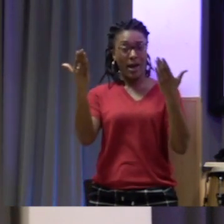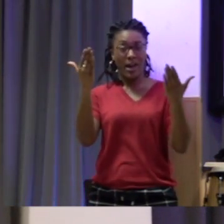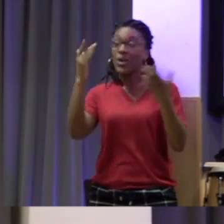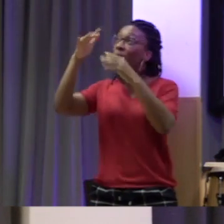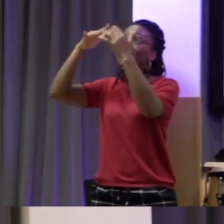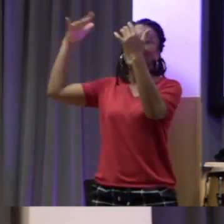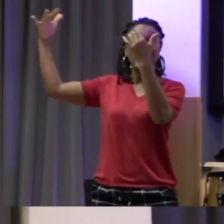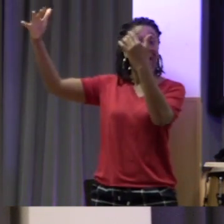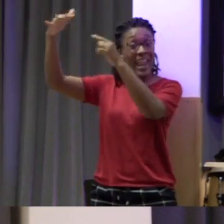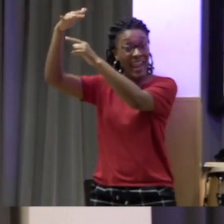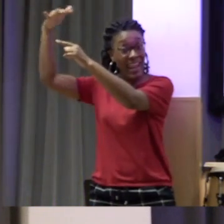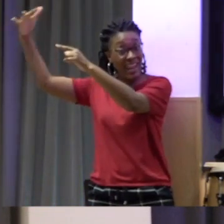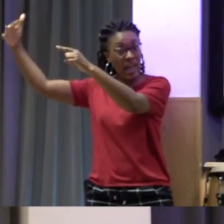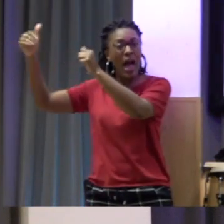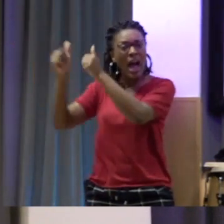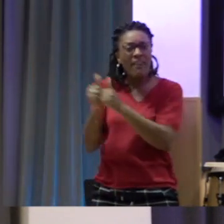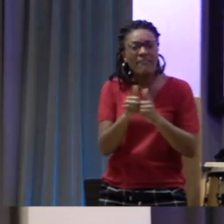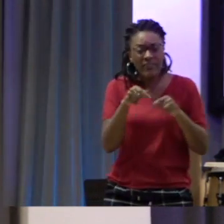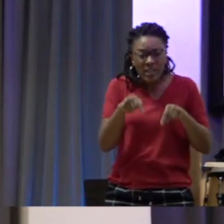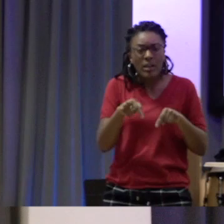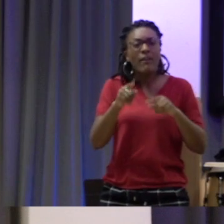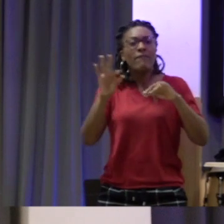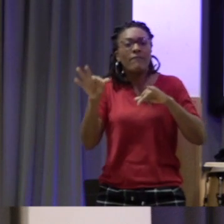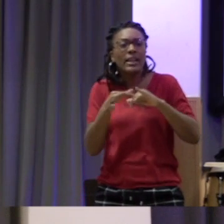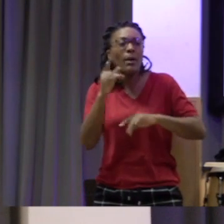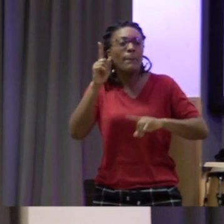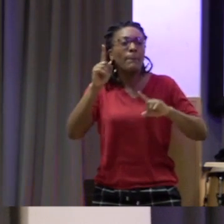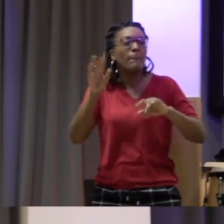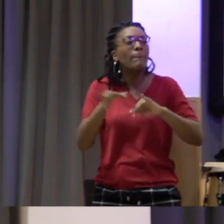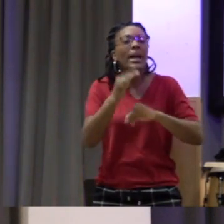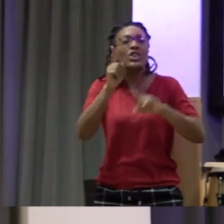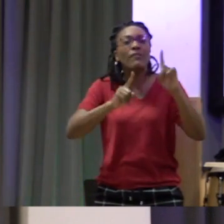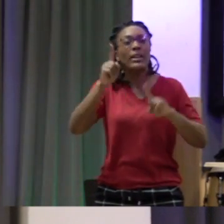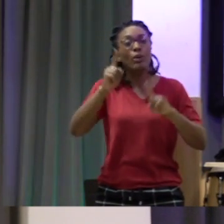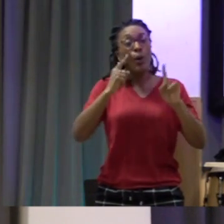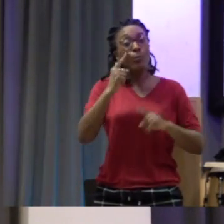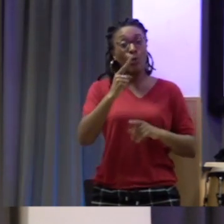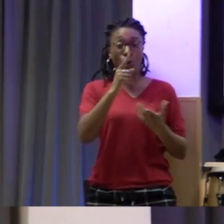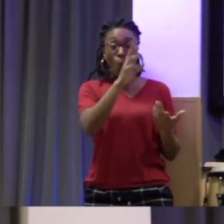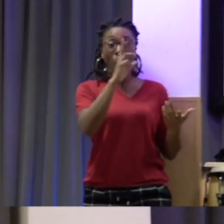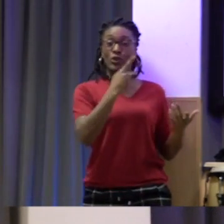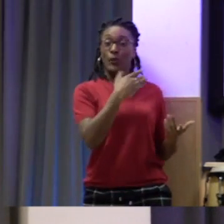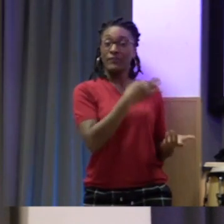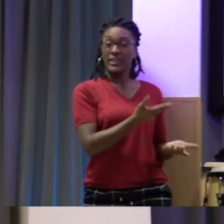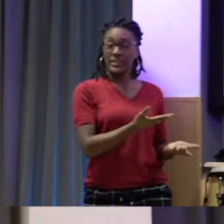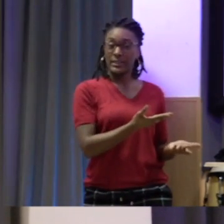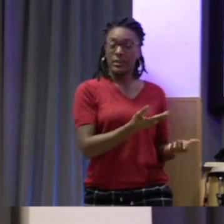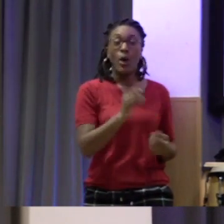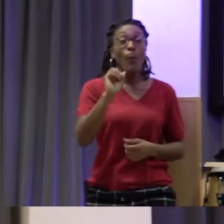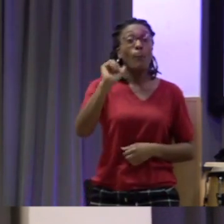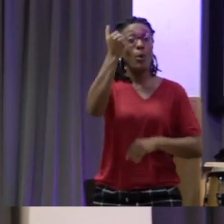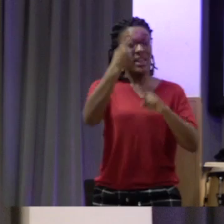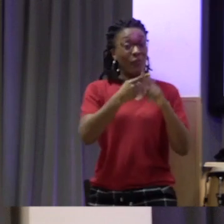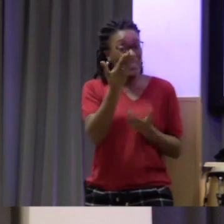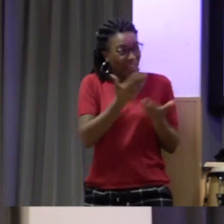cieux et un grand festin que prépare un roi pour le mariage de son fils. Il envoie donc une première fois